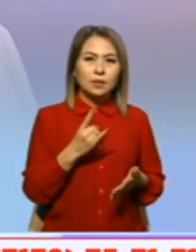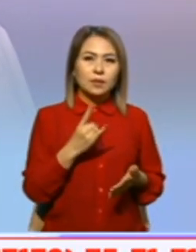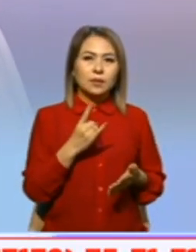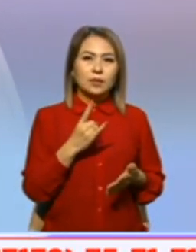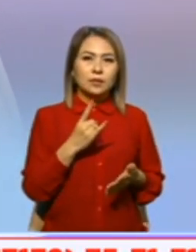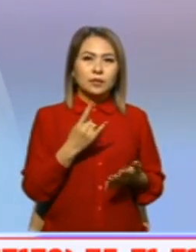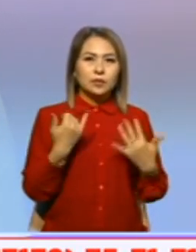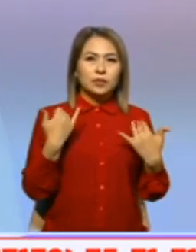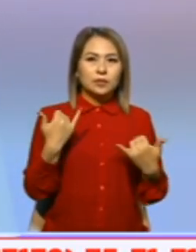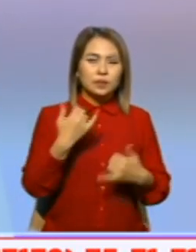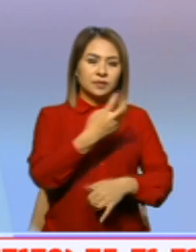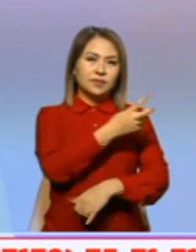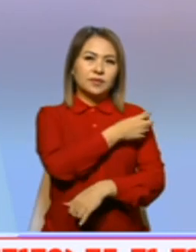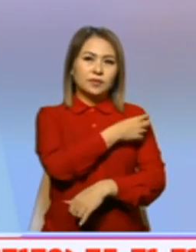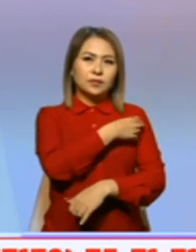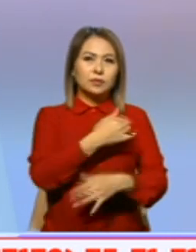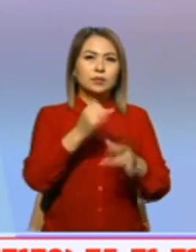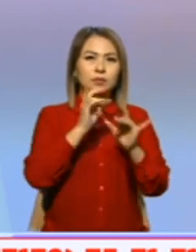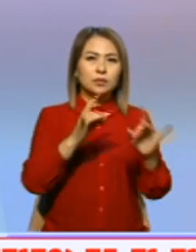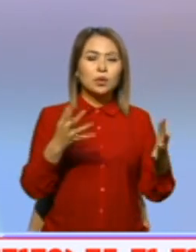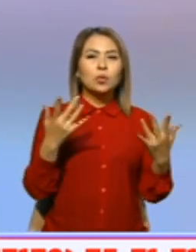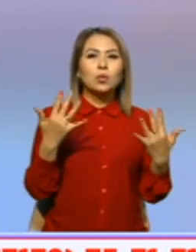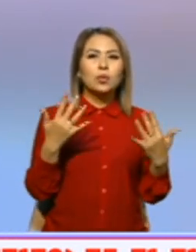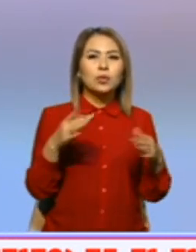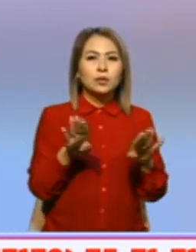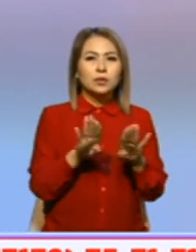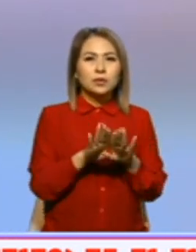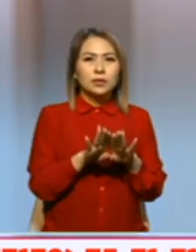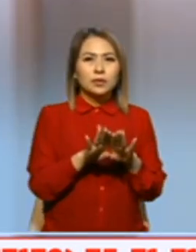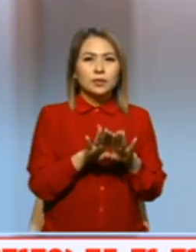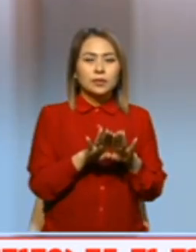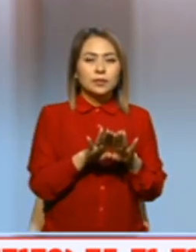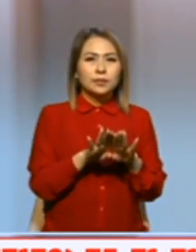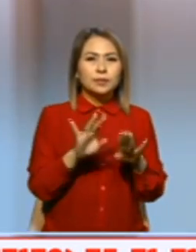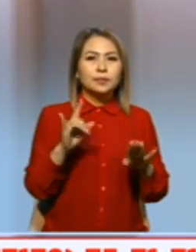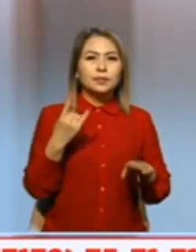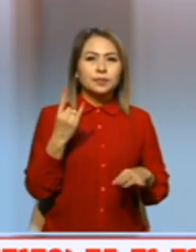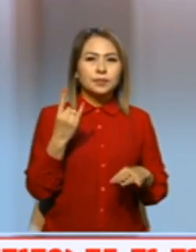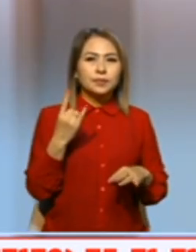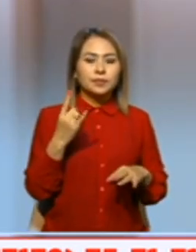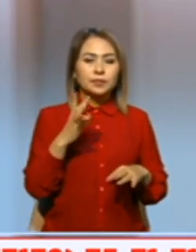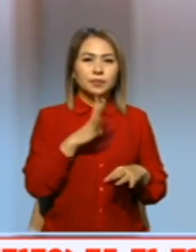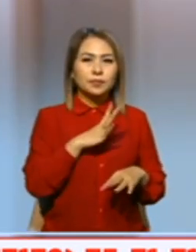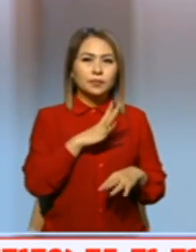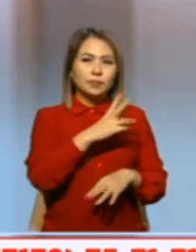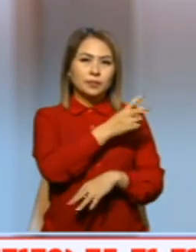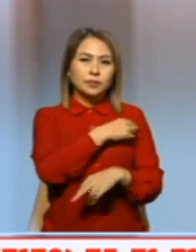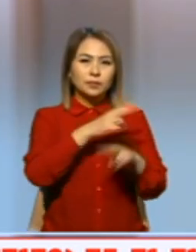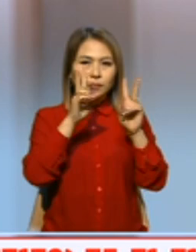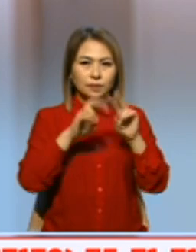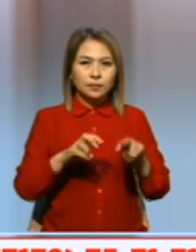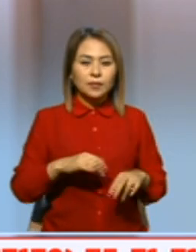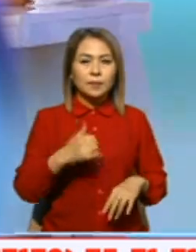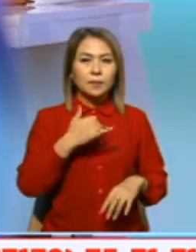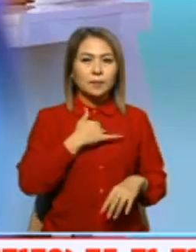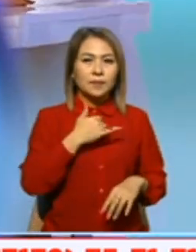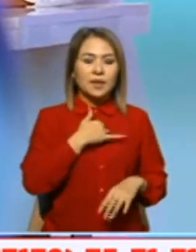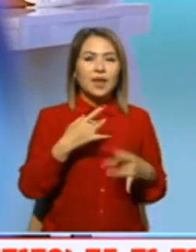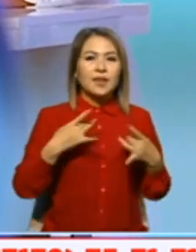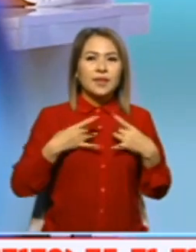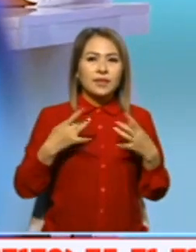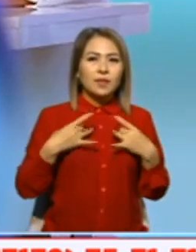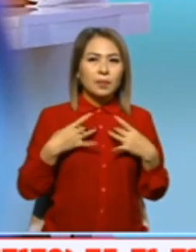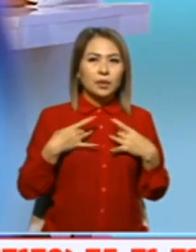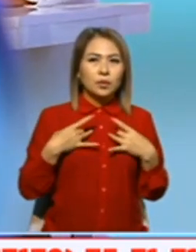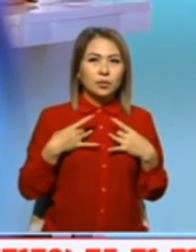бала, қазір педиатр ханым да айтып кетеді, қаншалықты оның баланы скринингтен өткізіп отыру керек екен. Ал бізге невропатологқа,